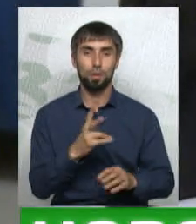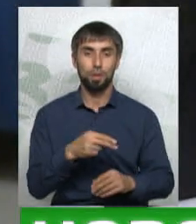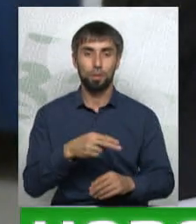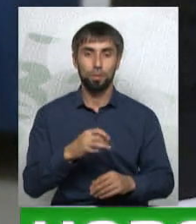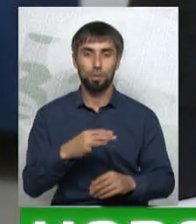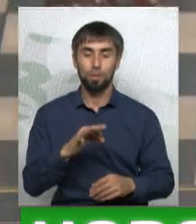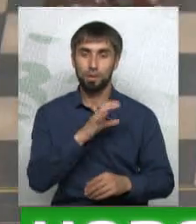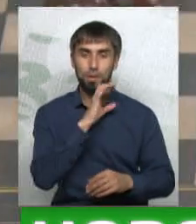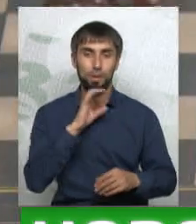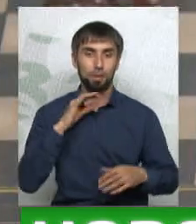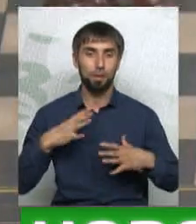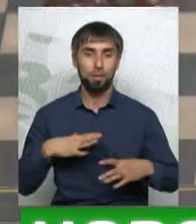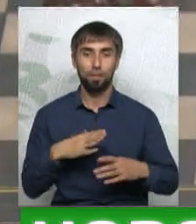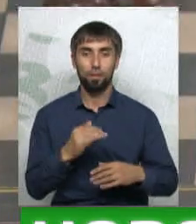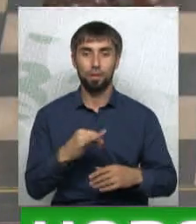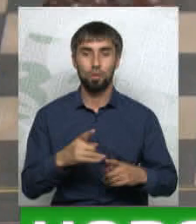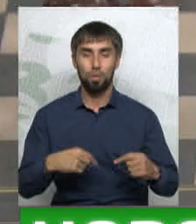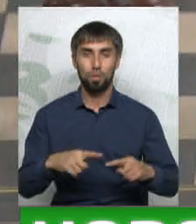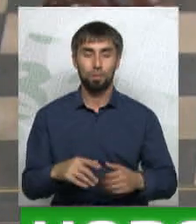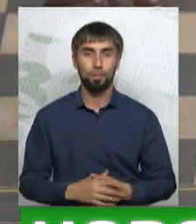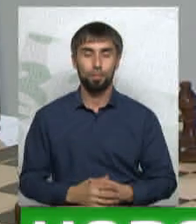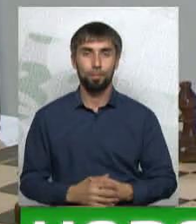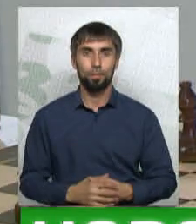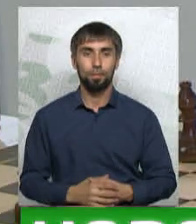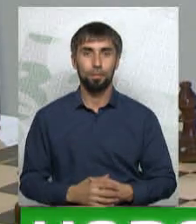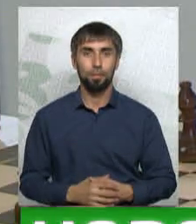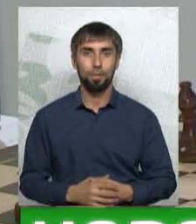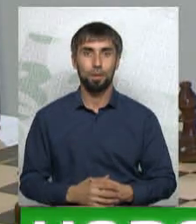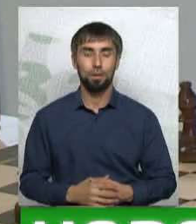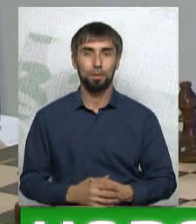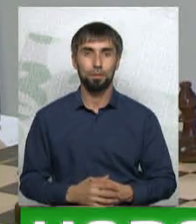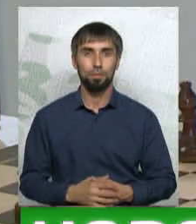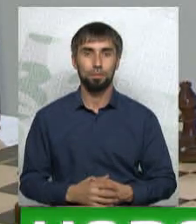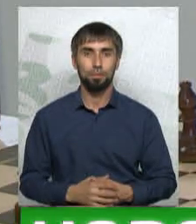первенство Северокавказского федерального округа. Хава Гагиева, Адам Далаков, Новости 24.